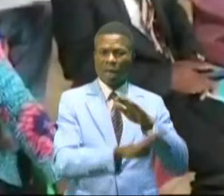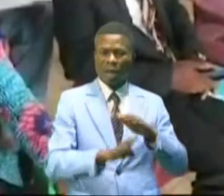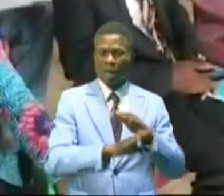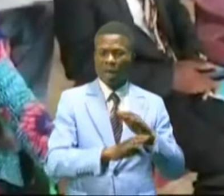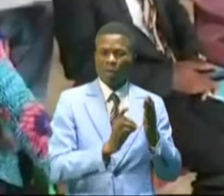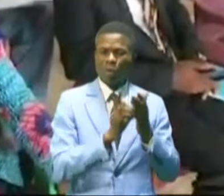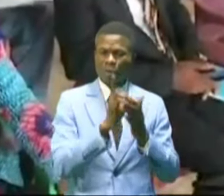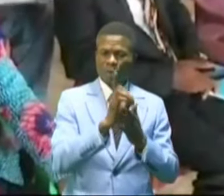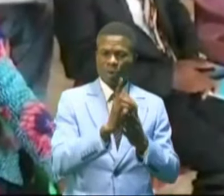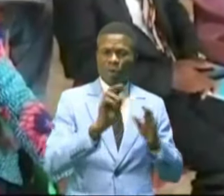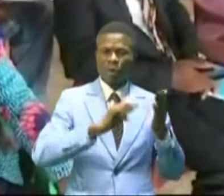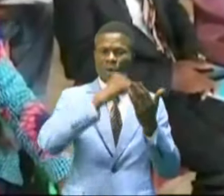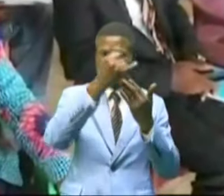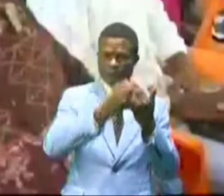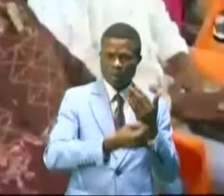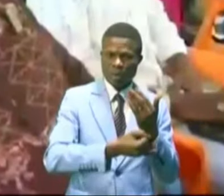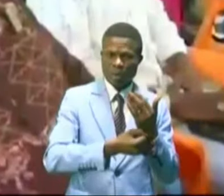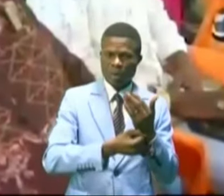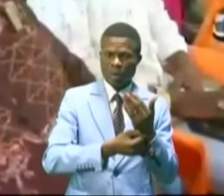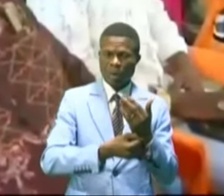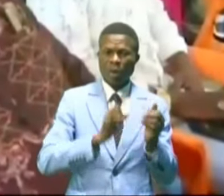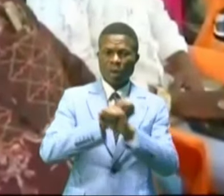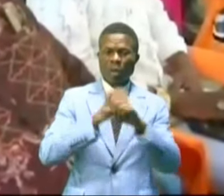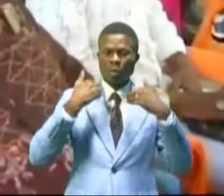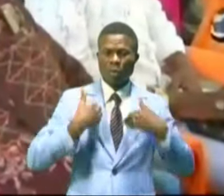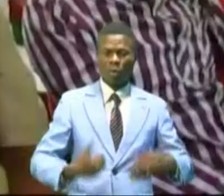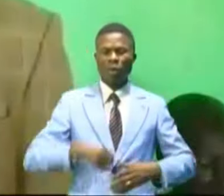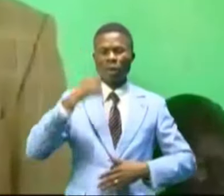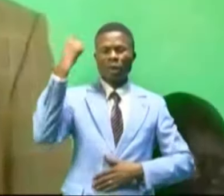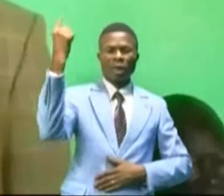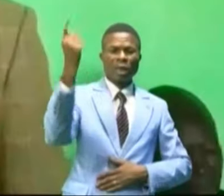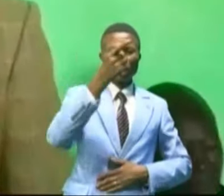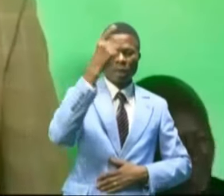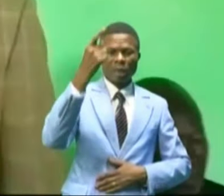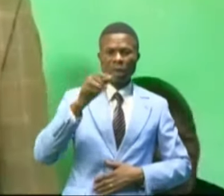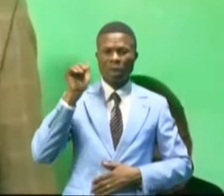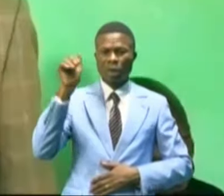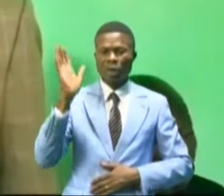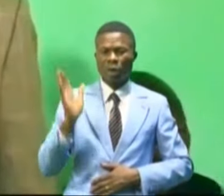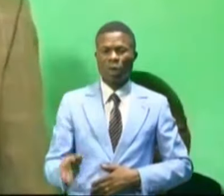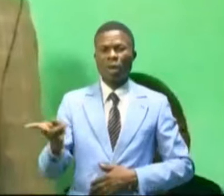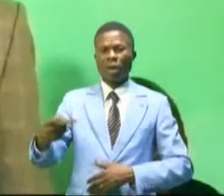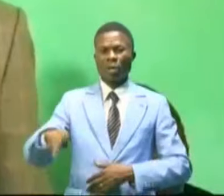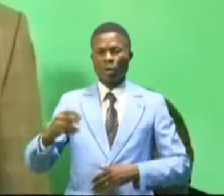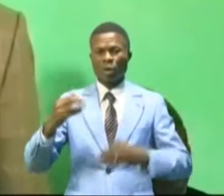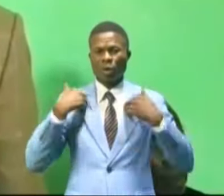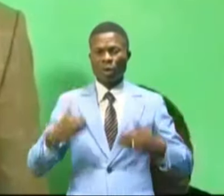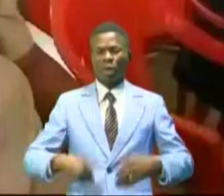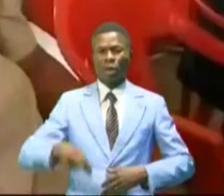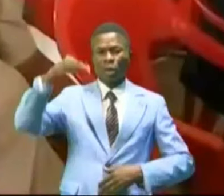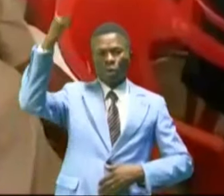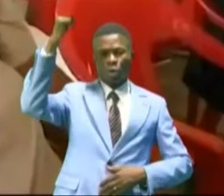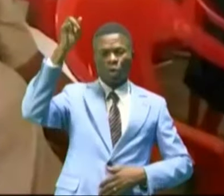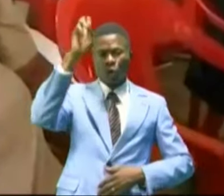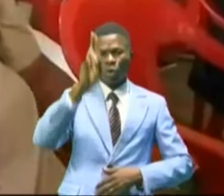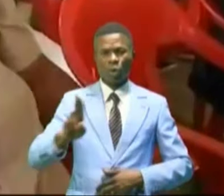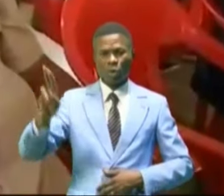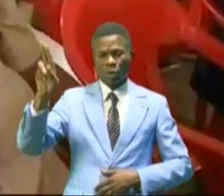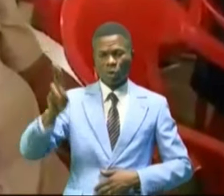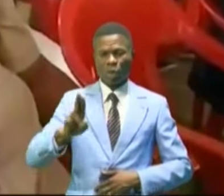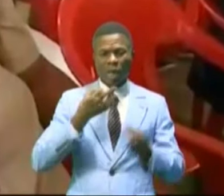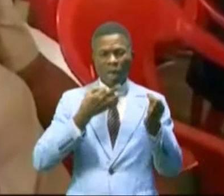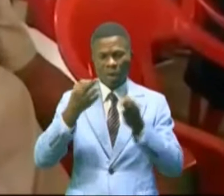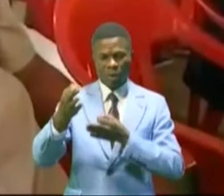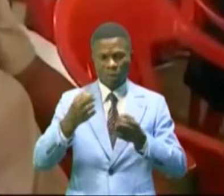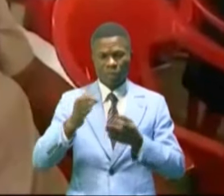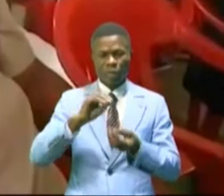urgences dans le cadre du programme Couverture Santé Universelle. Le directeur provincial de la santé du Nord Oubangui a fait savoir que le